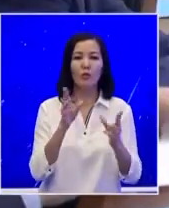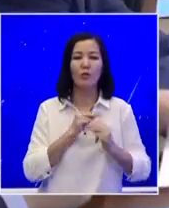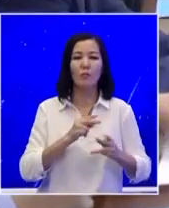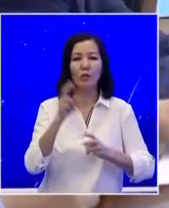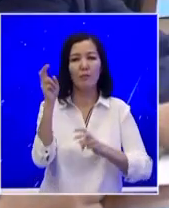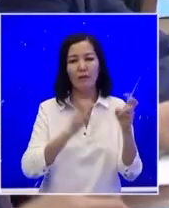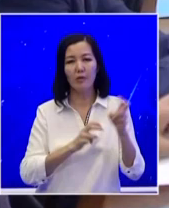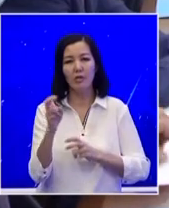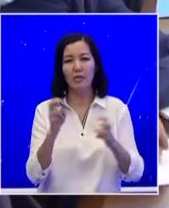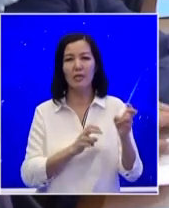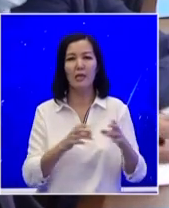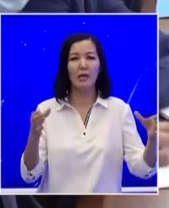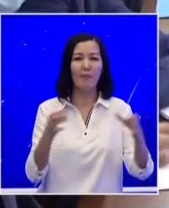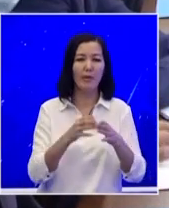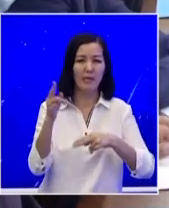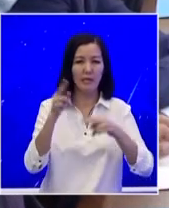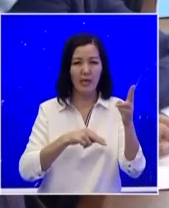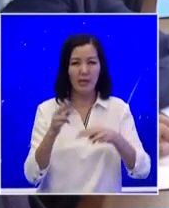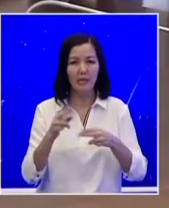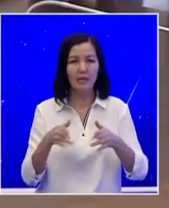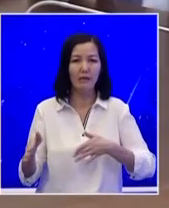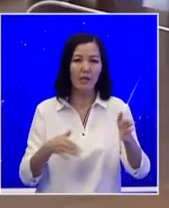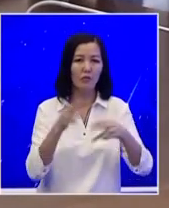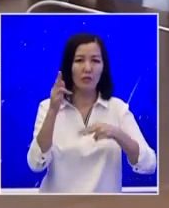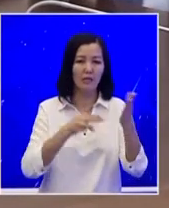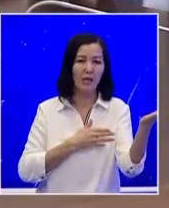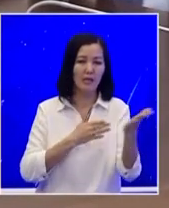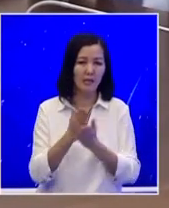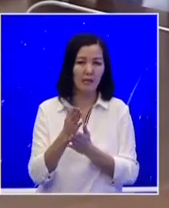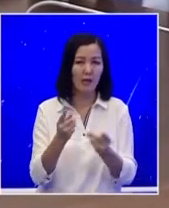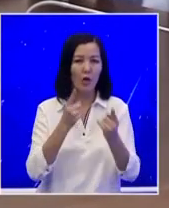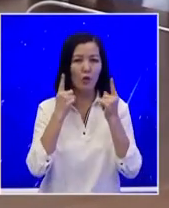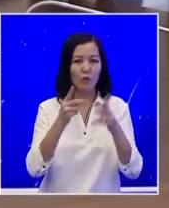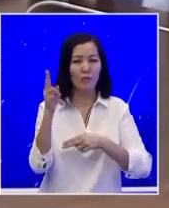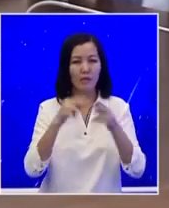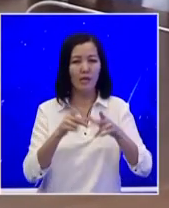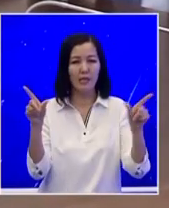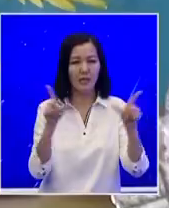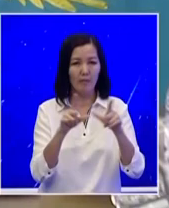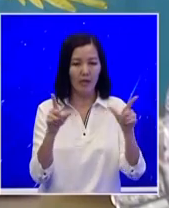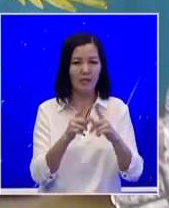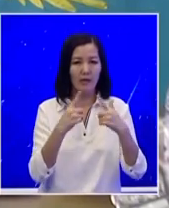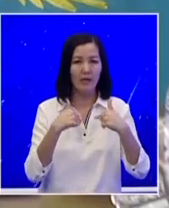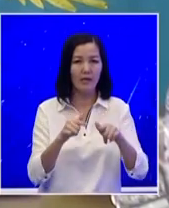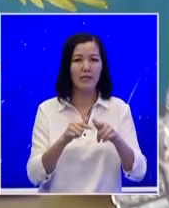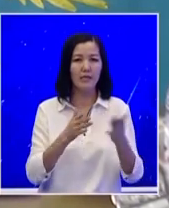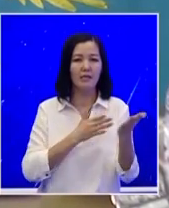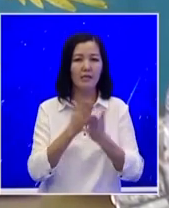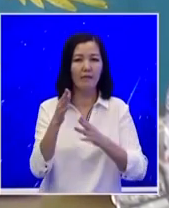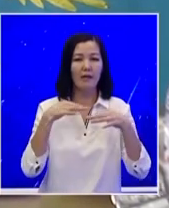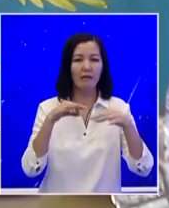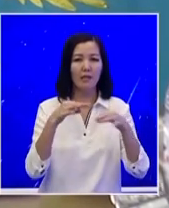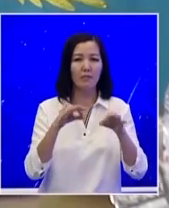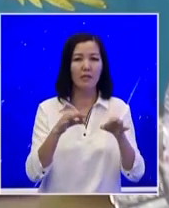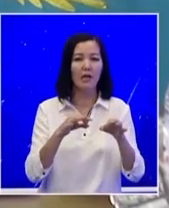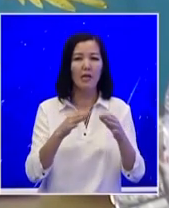Будут работать промышленные предприятия, компании строительной и дорожно-строительной сфер, крупные строительные магазины, организации в